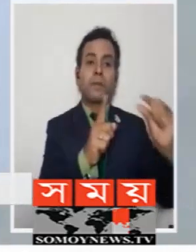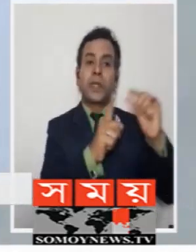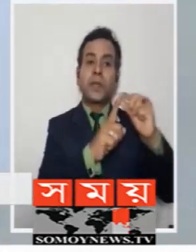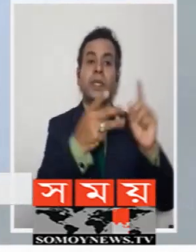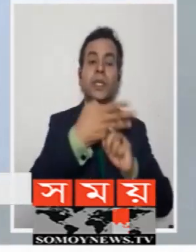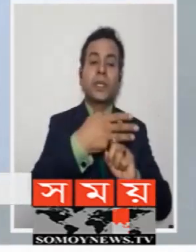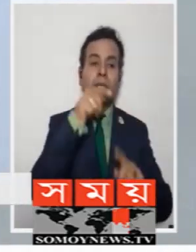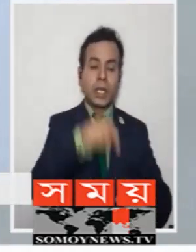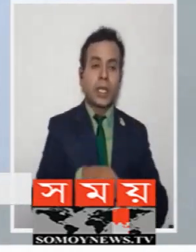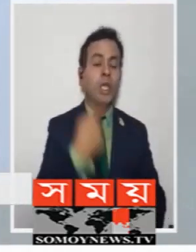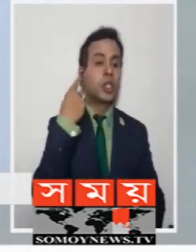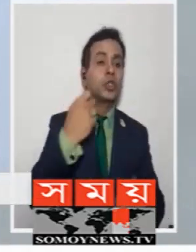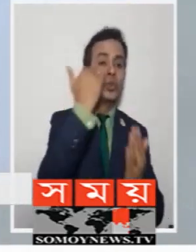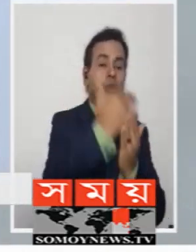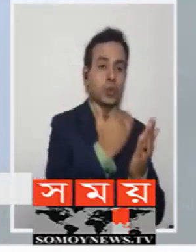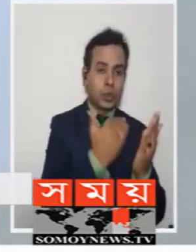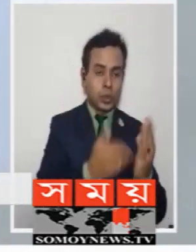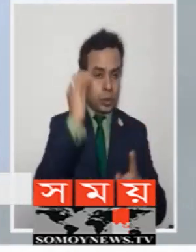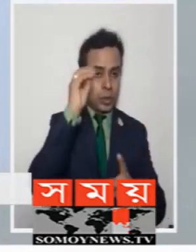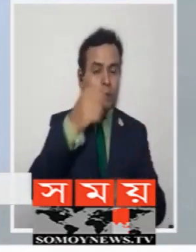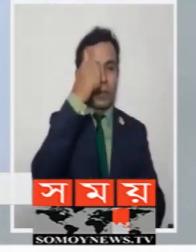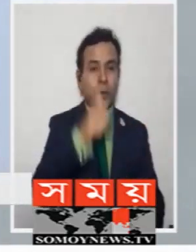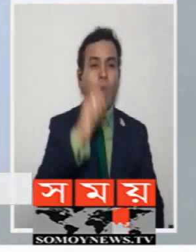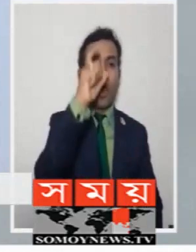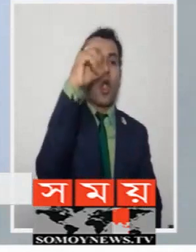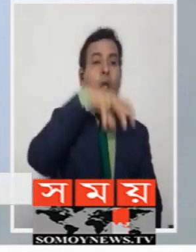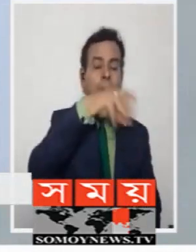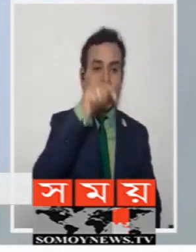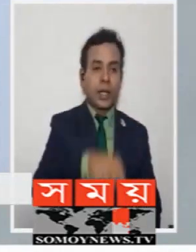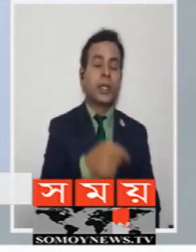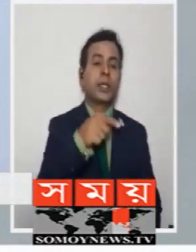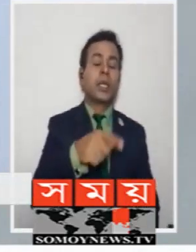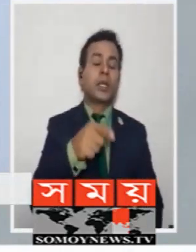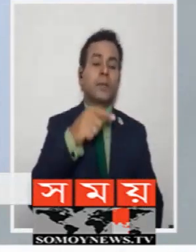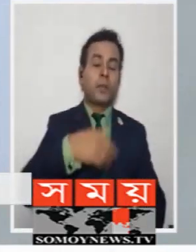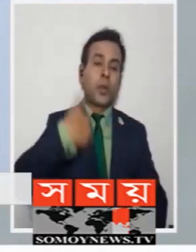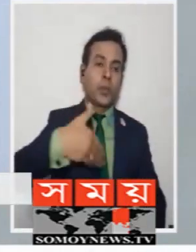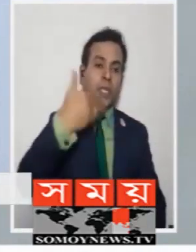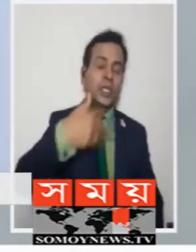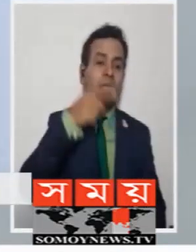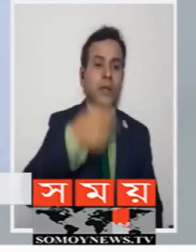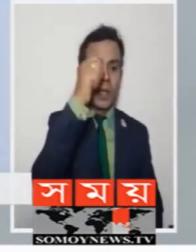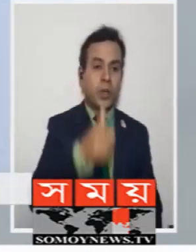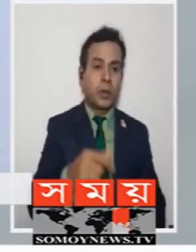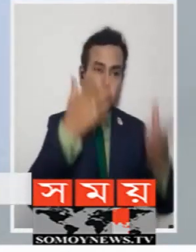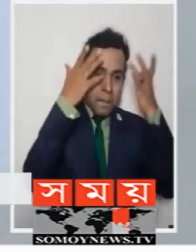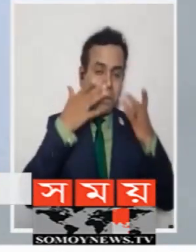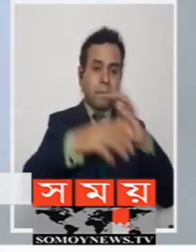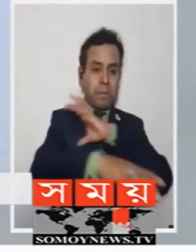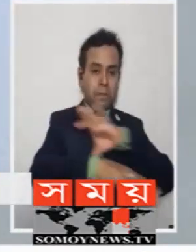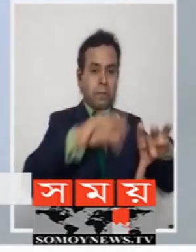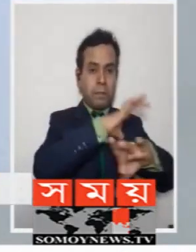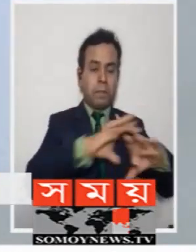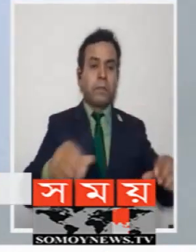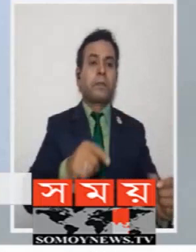বিভিন্ন সংস্থা আমাদেরকে প্রতিনিয়তই ডোনেট করে যান আমাদের এই ব্যক্তিগত সুরক্ষা সামগ্রী এবং PCR কিট সহ